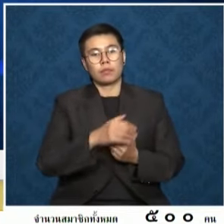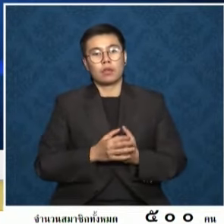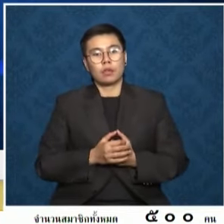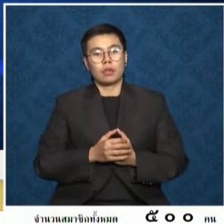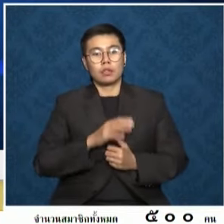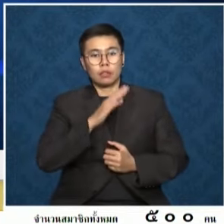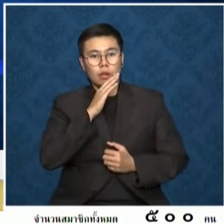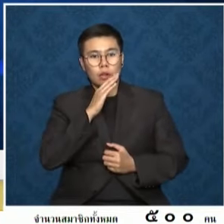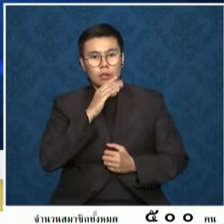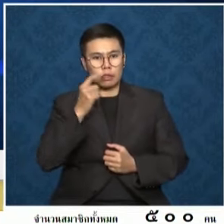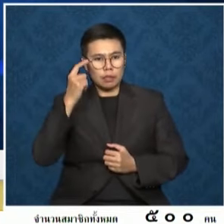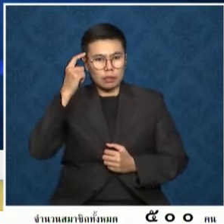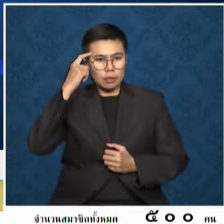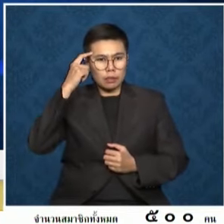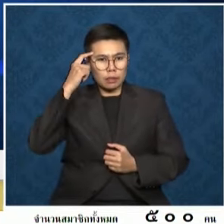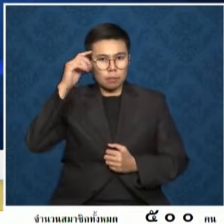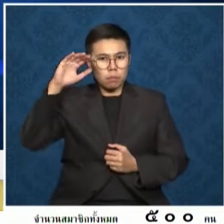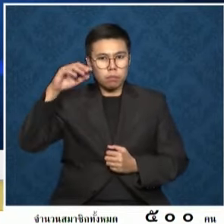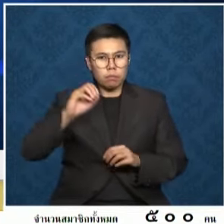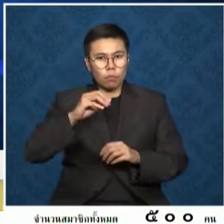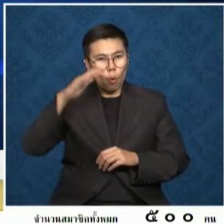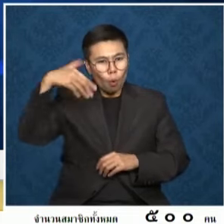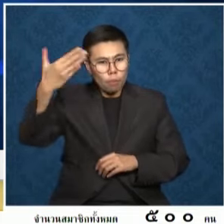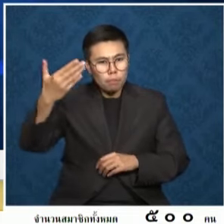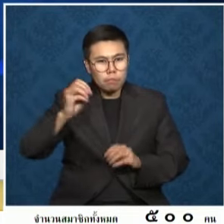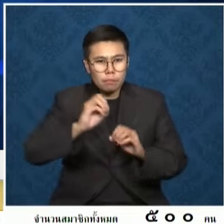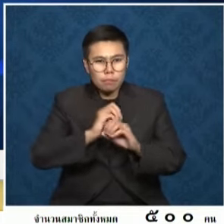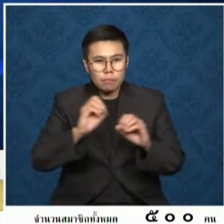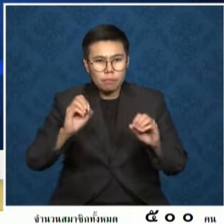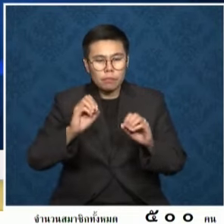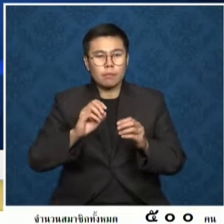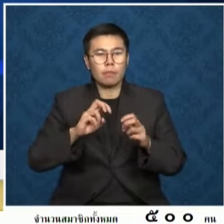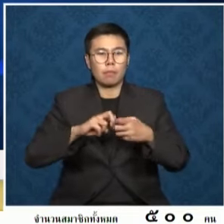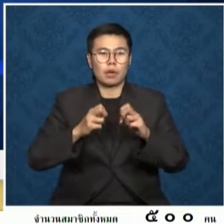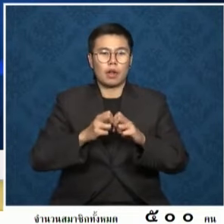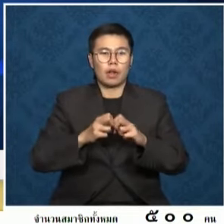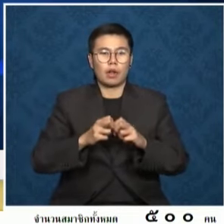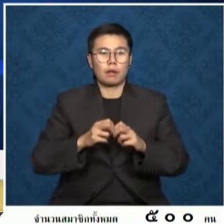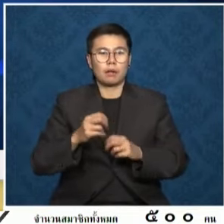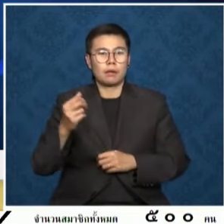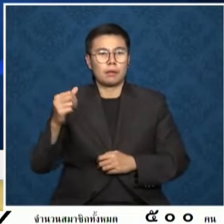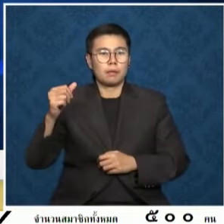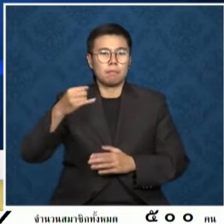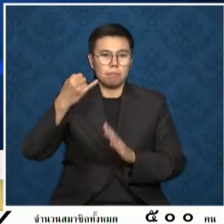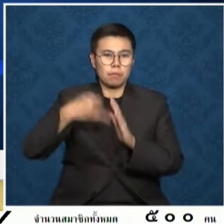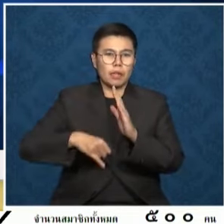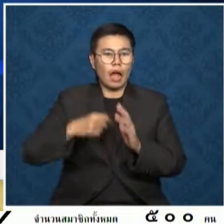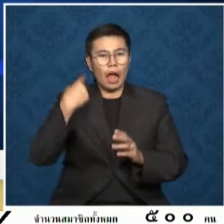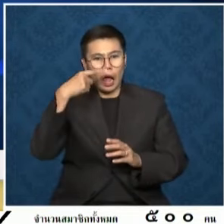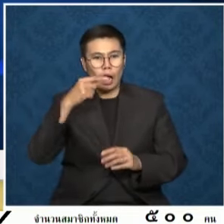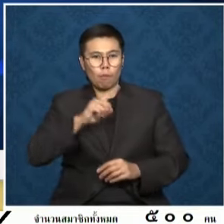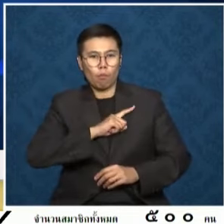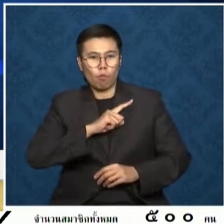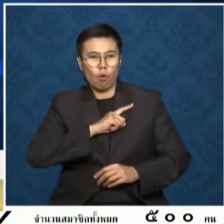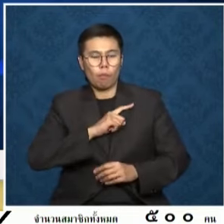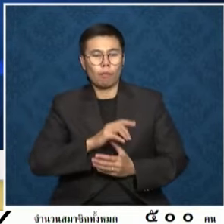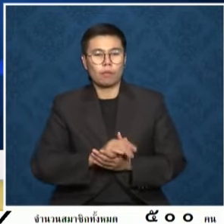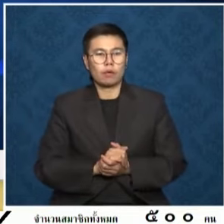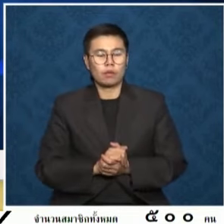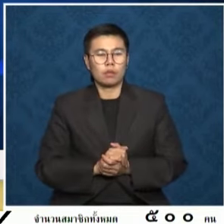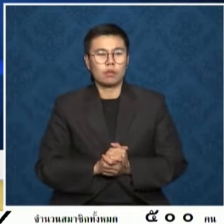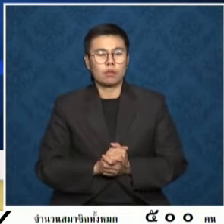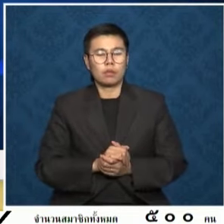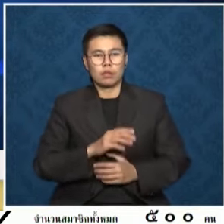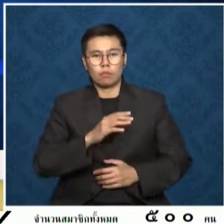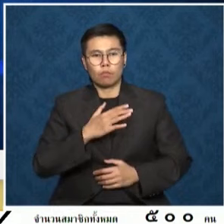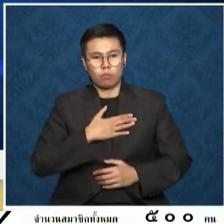การดึงสติกันเลยแล้วมันเกิดขึ้นจริงใครจะรับผิดชอบดังนั้นครับท่านประธานครับผ